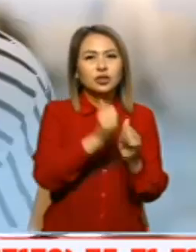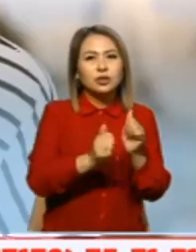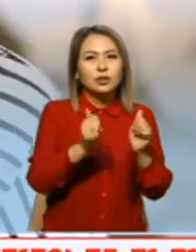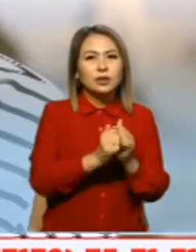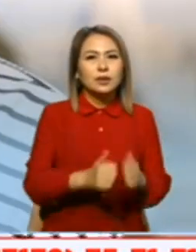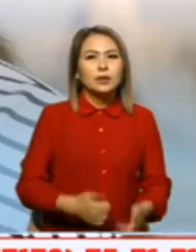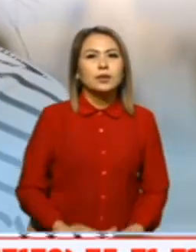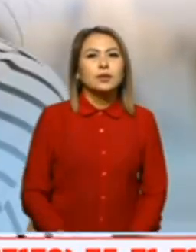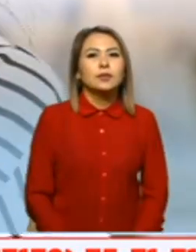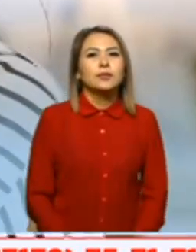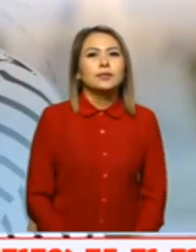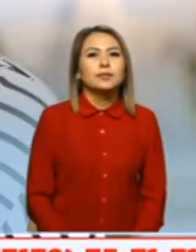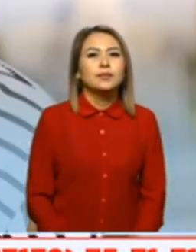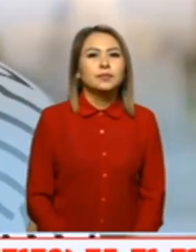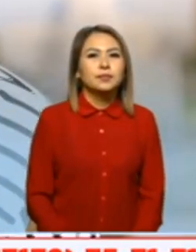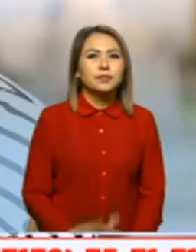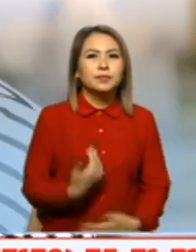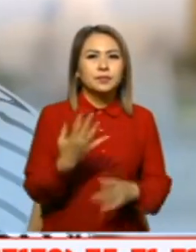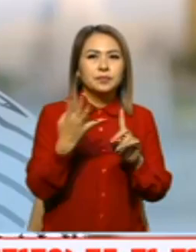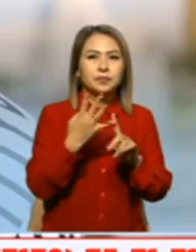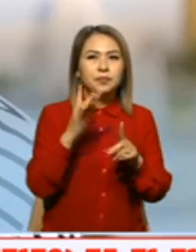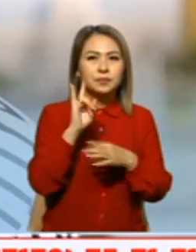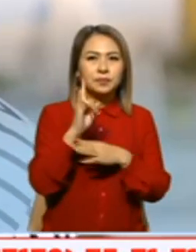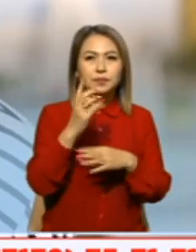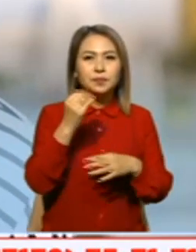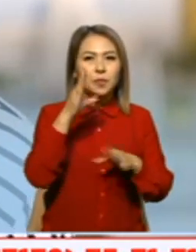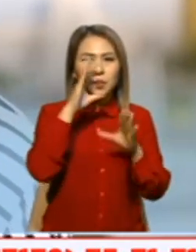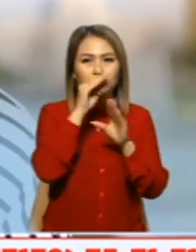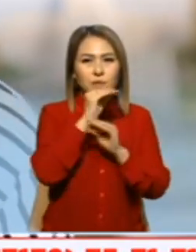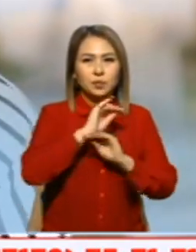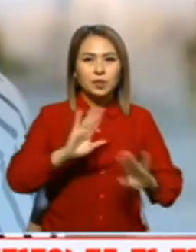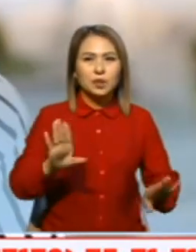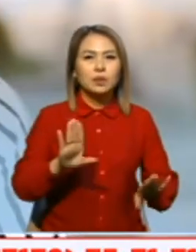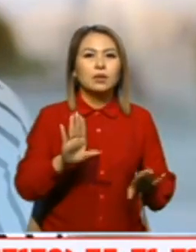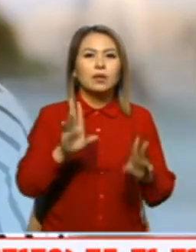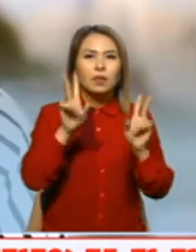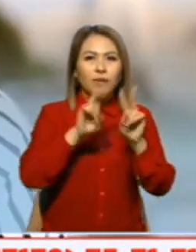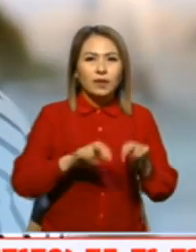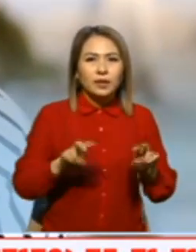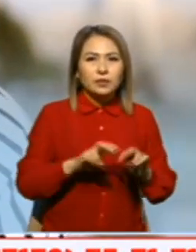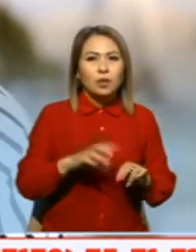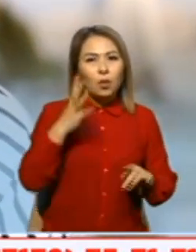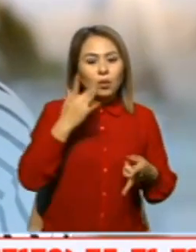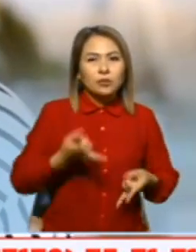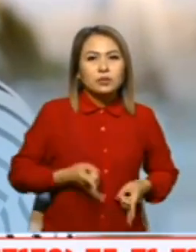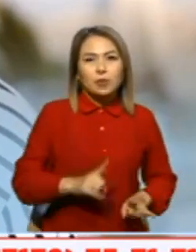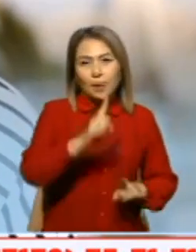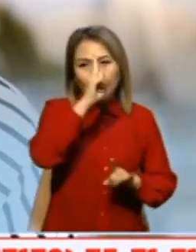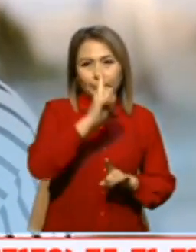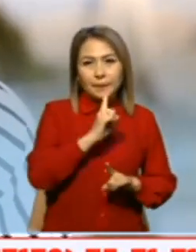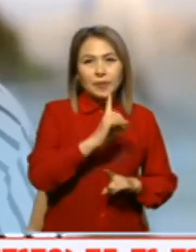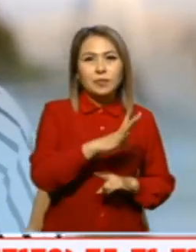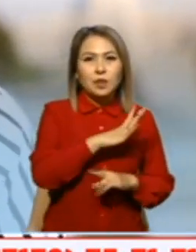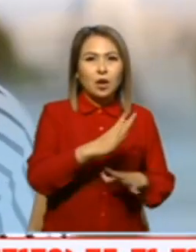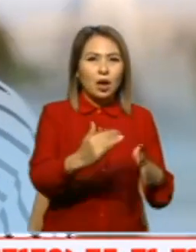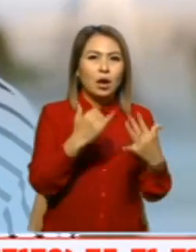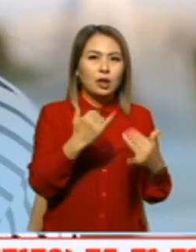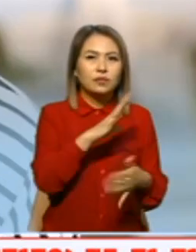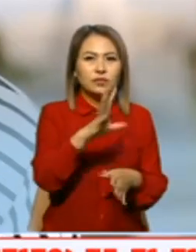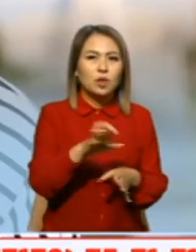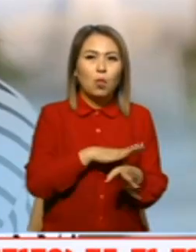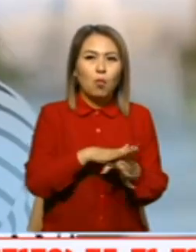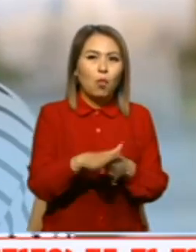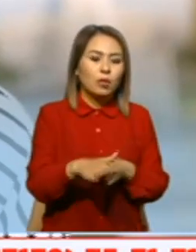тұрады. Осы төртінші балам ғой, төртінші баламды әлі үлгермедім сол өткізуге. Только туылған кезде бір айлықта қараздық, қазір енді қолым тимей